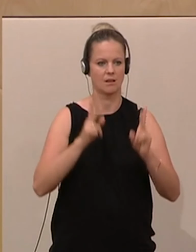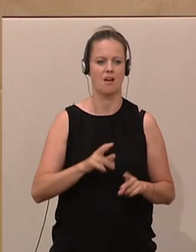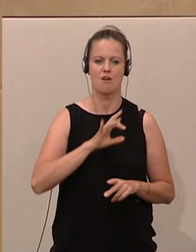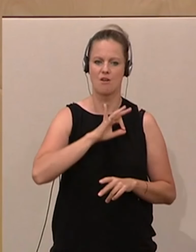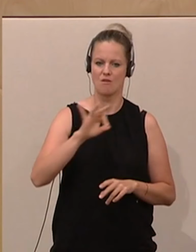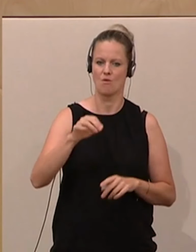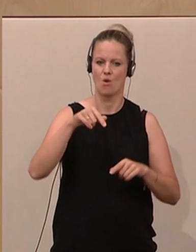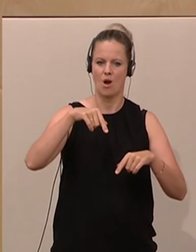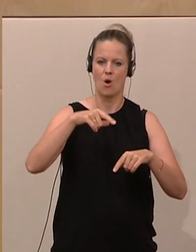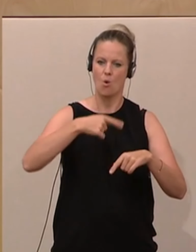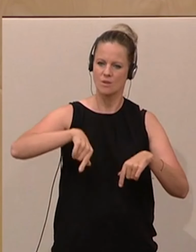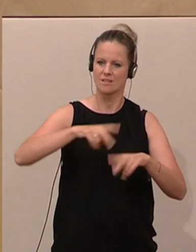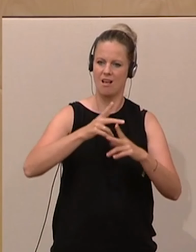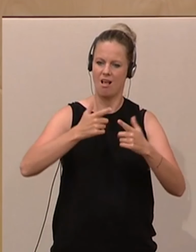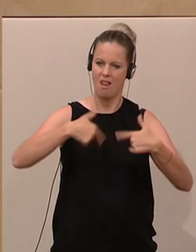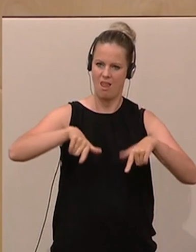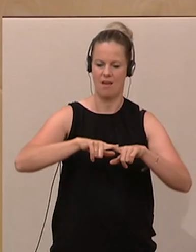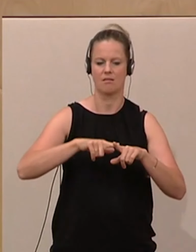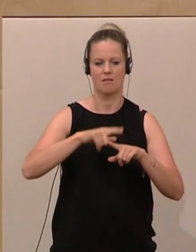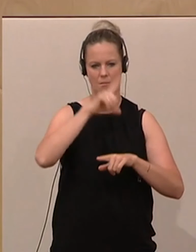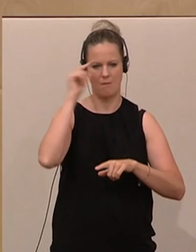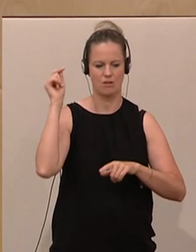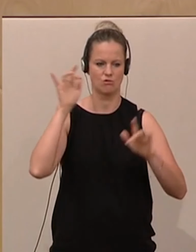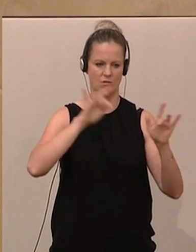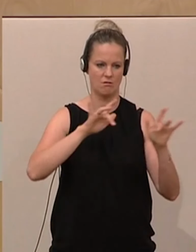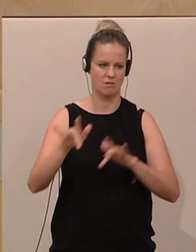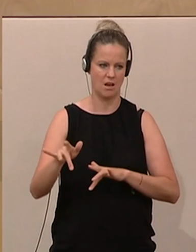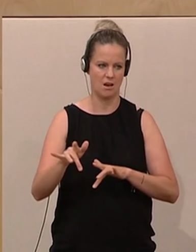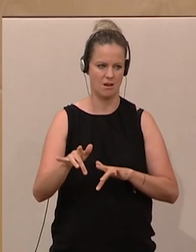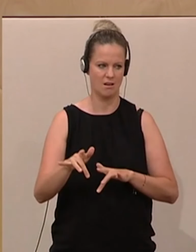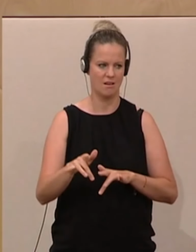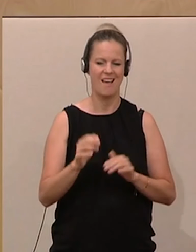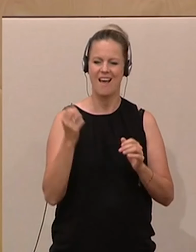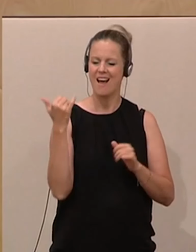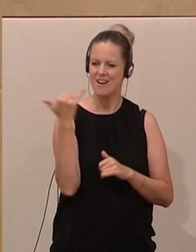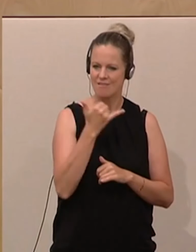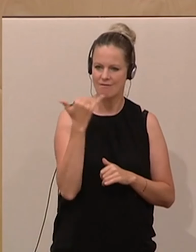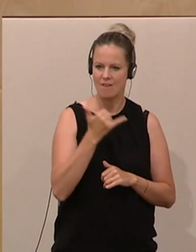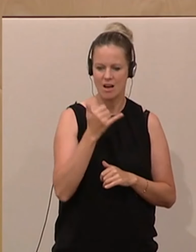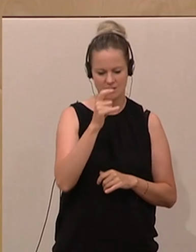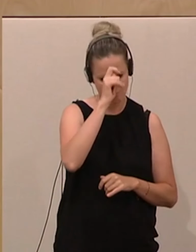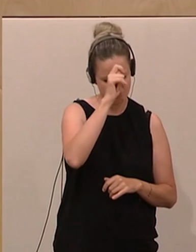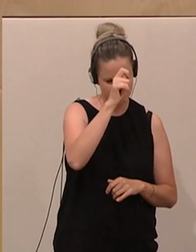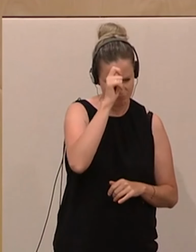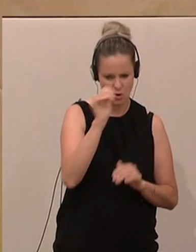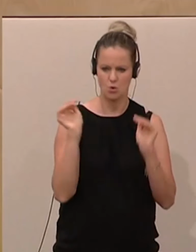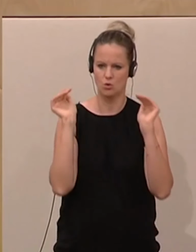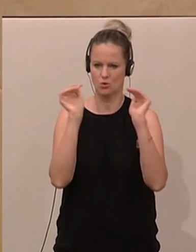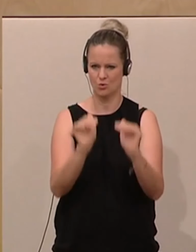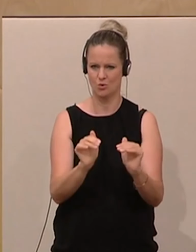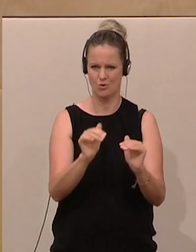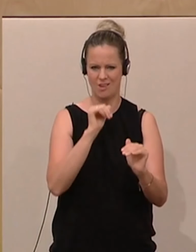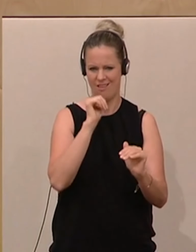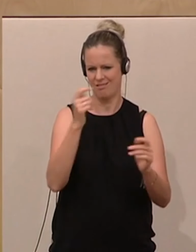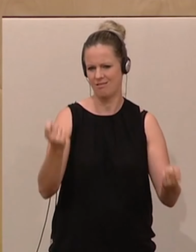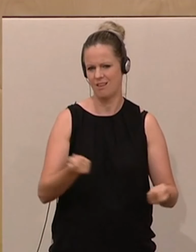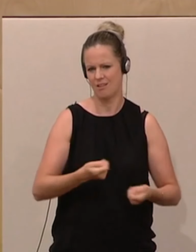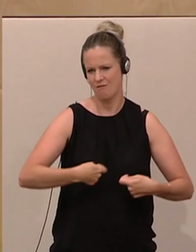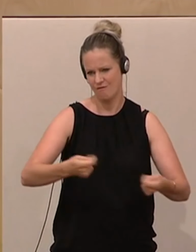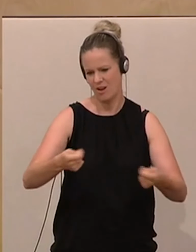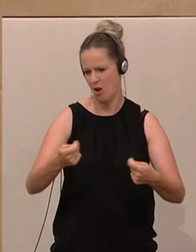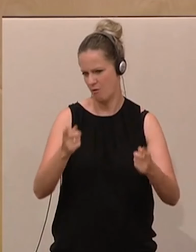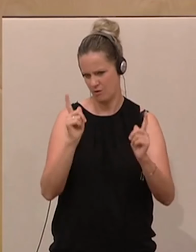menschen in unserem land wasser schätzen master schützen und war es zwar keinen kommerziellen zweck opfern